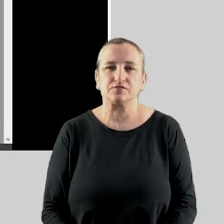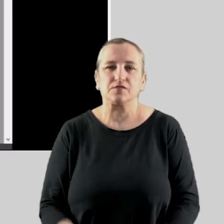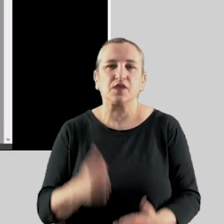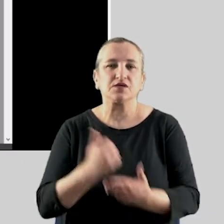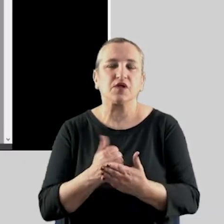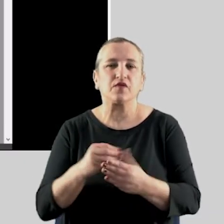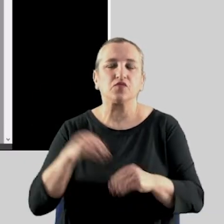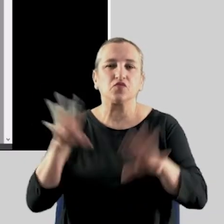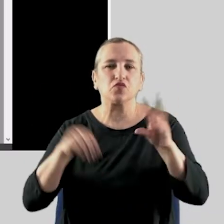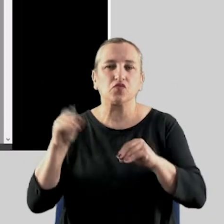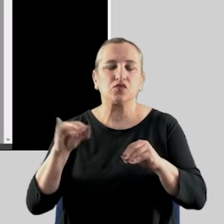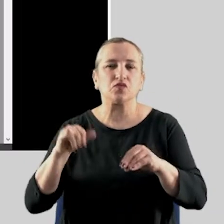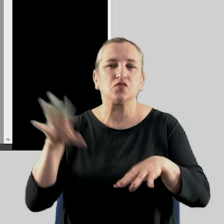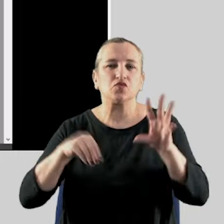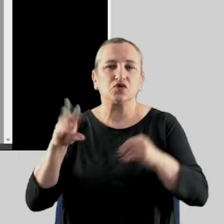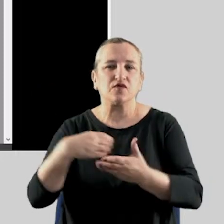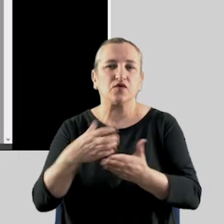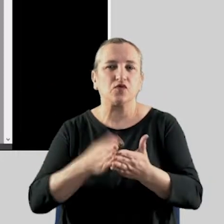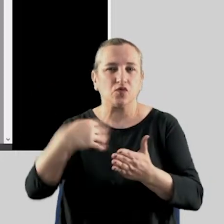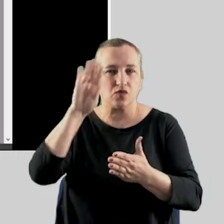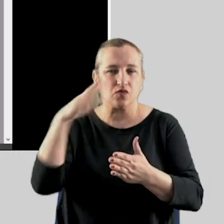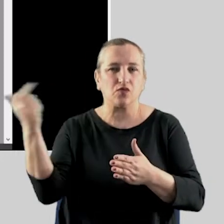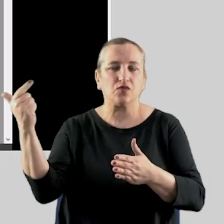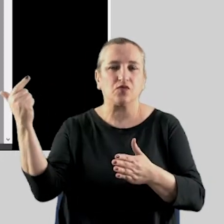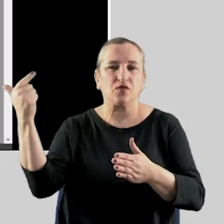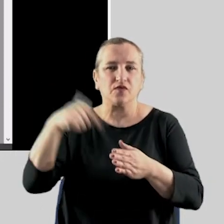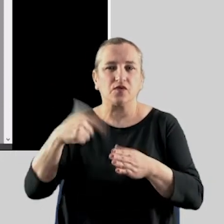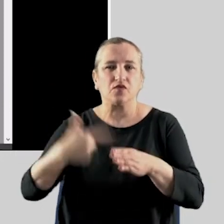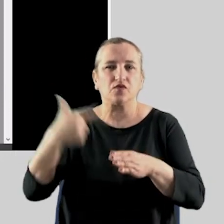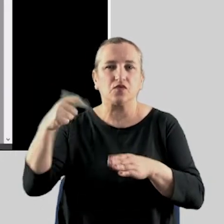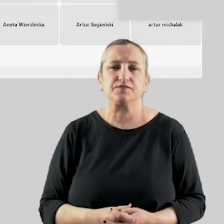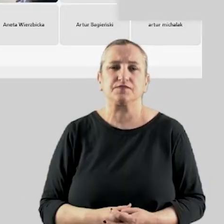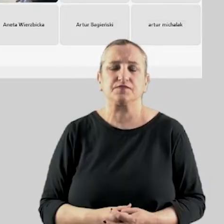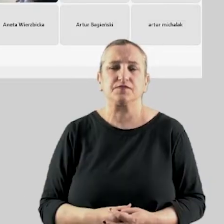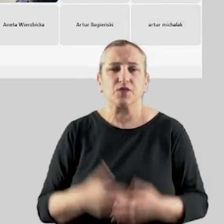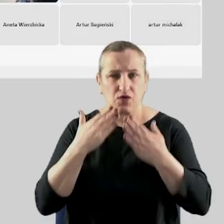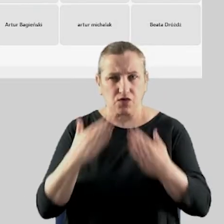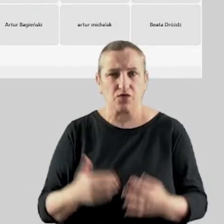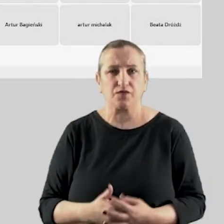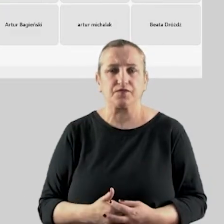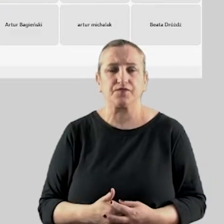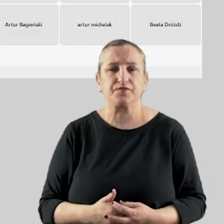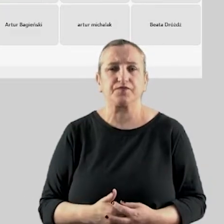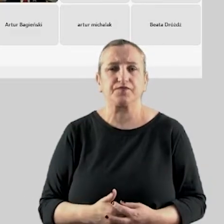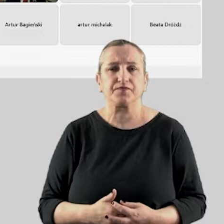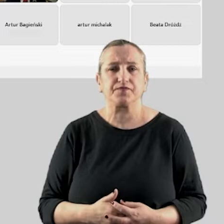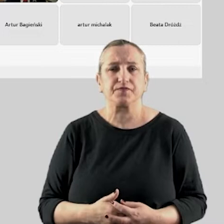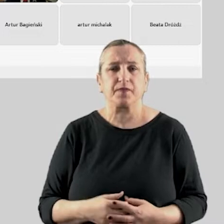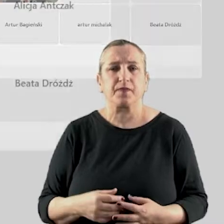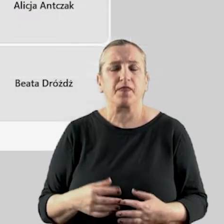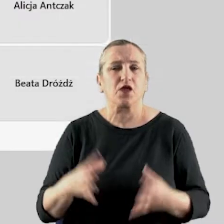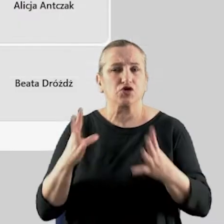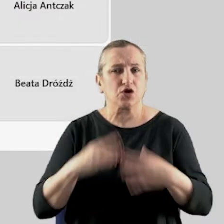10 milionów złotych na pomoc uchodźcom przebywającym na terenie województwa. Będzie ona obejmowała przede wszystkim zakwaterowanie uchodźców,